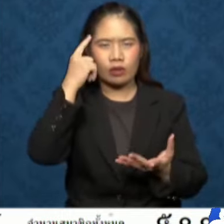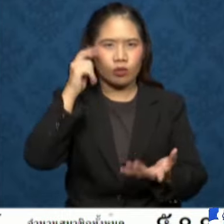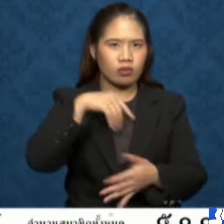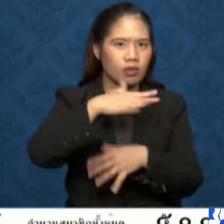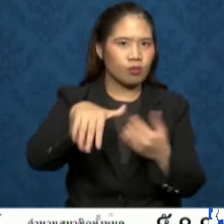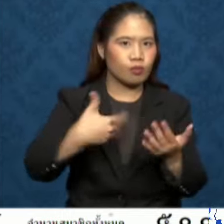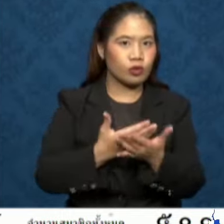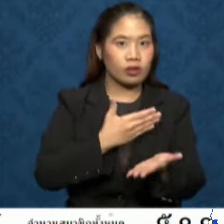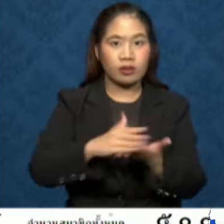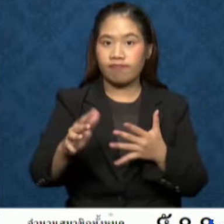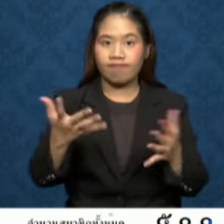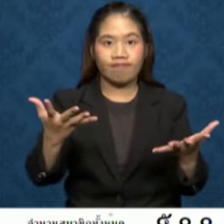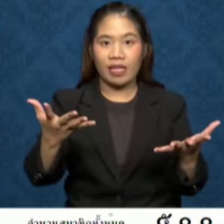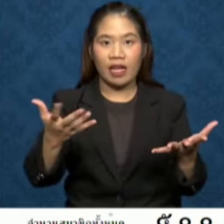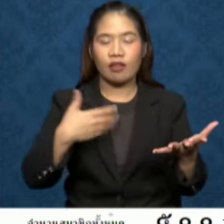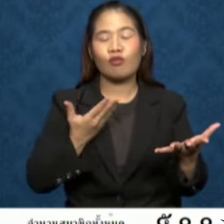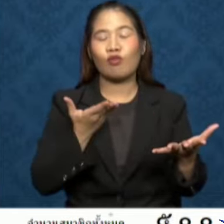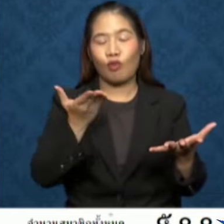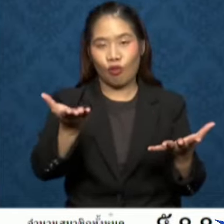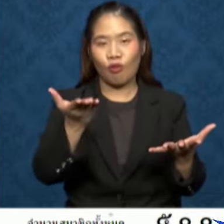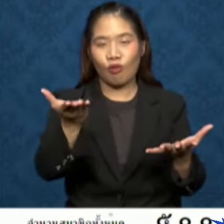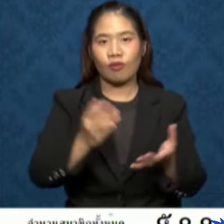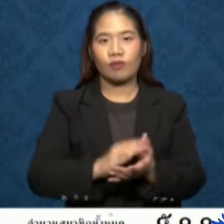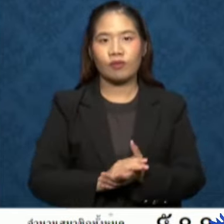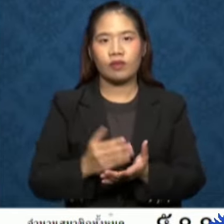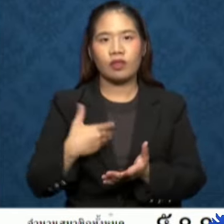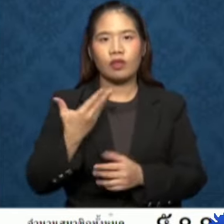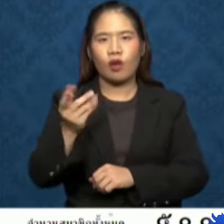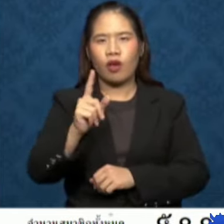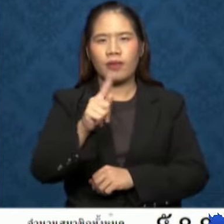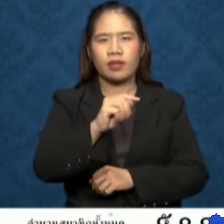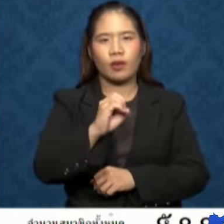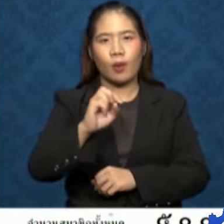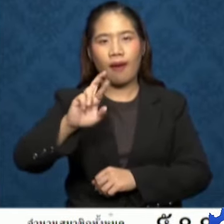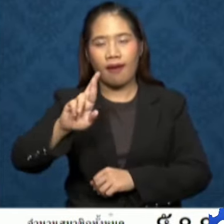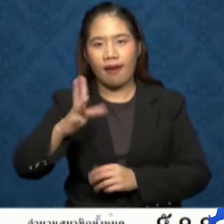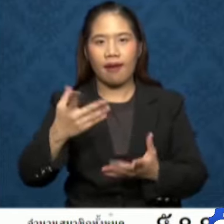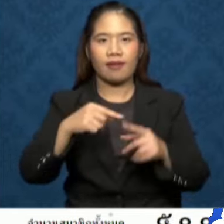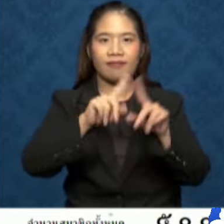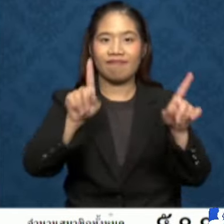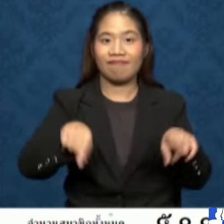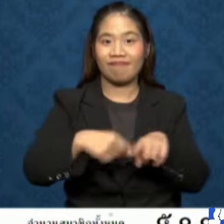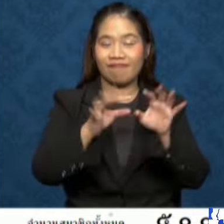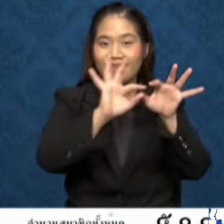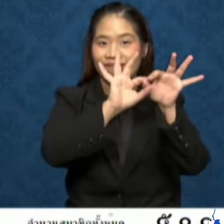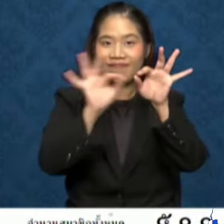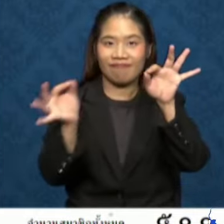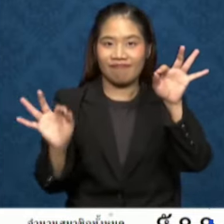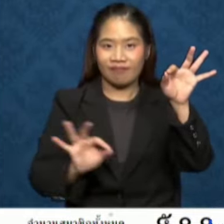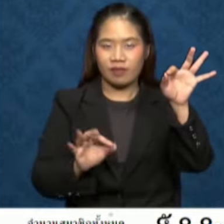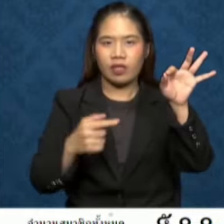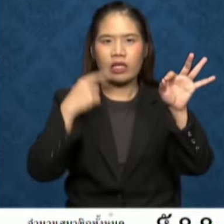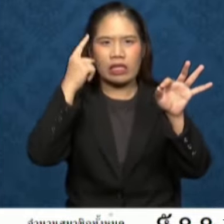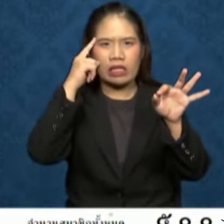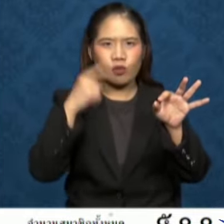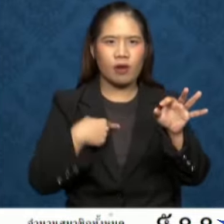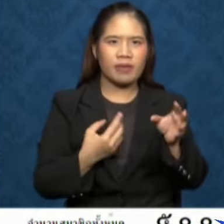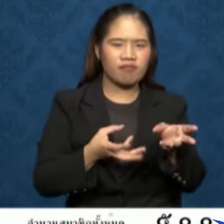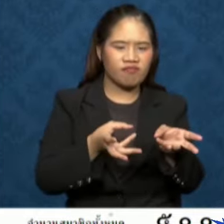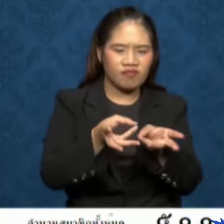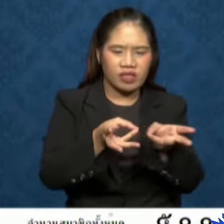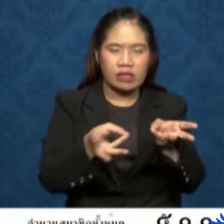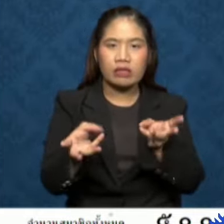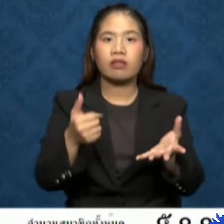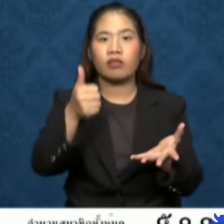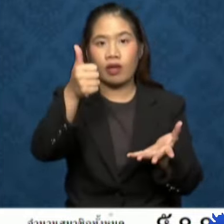ขอให้ท่านมีอ่ะขออีกแล้วเอ่อ Tหรือมีเงื่อนไขขว่าให้ซื้อชิ้นส่วน